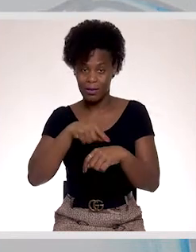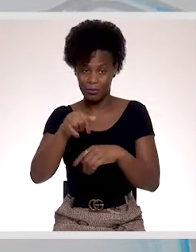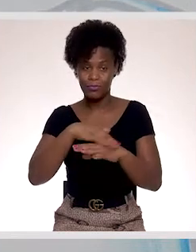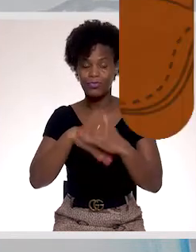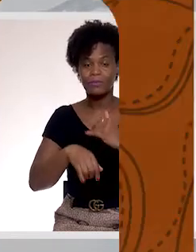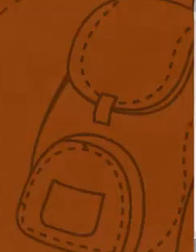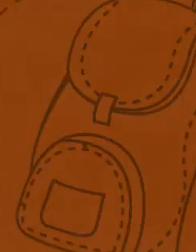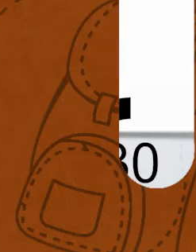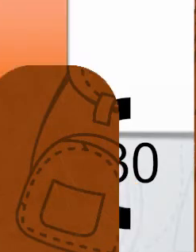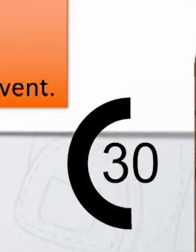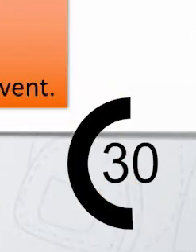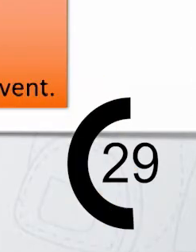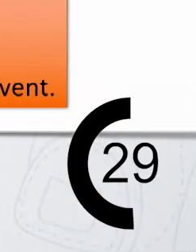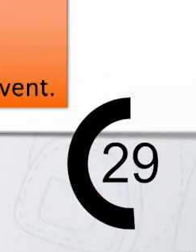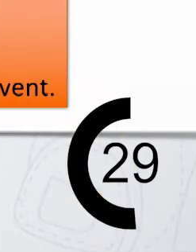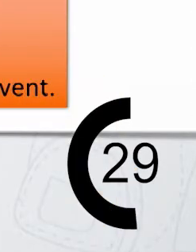faire.